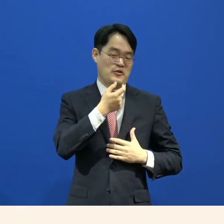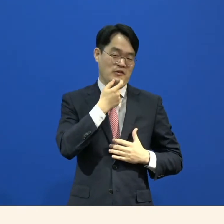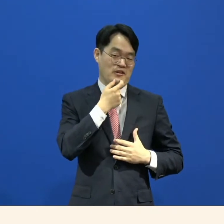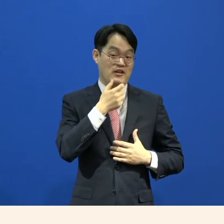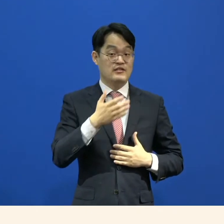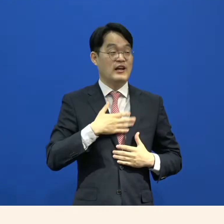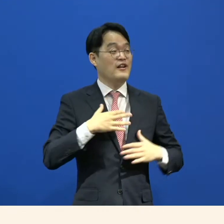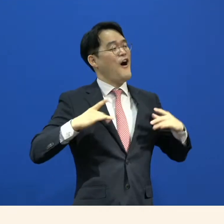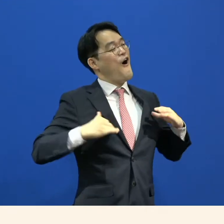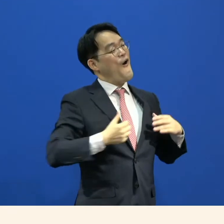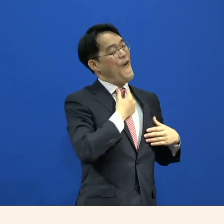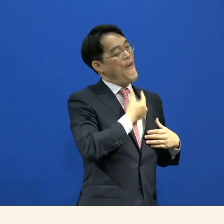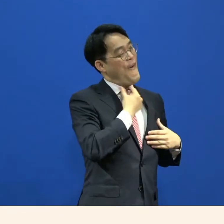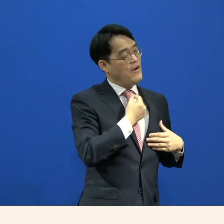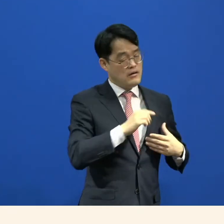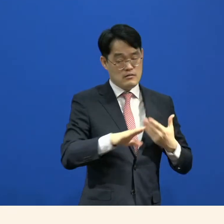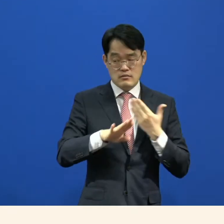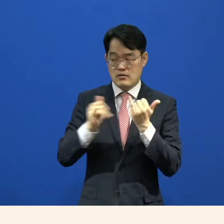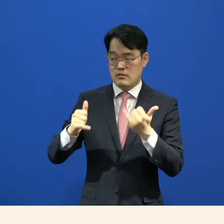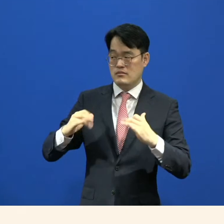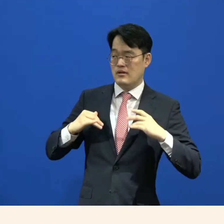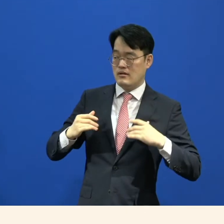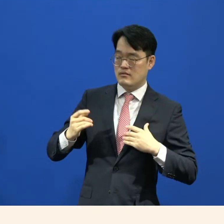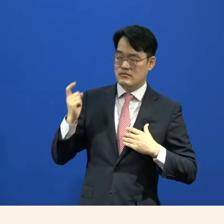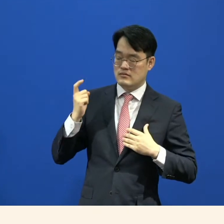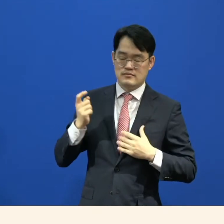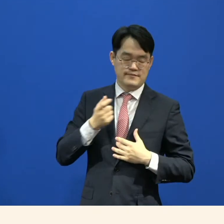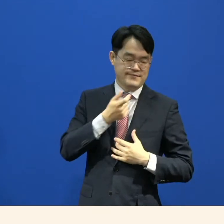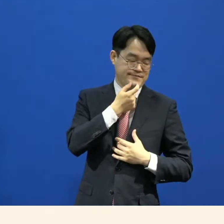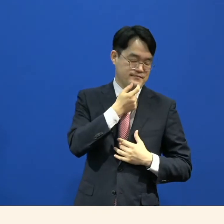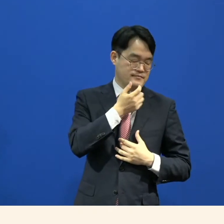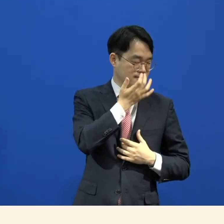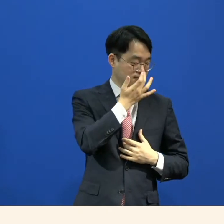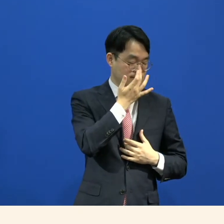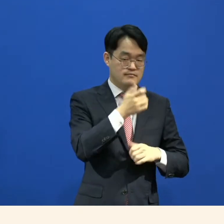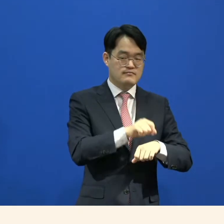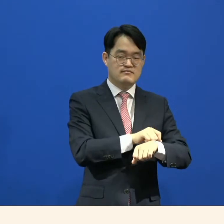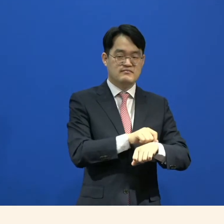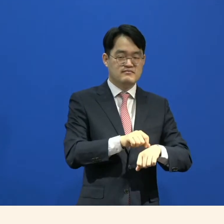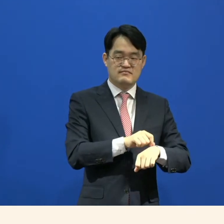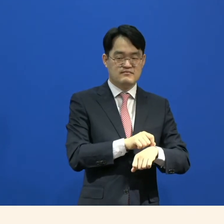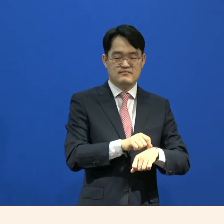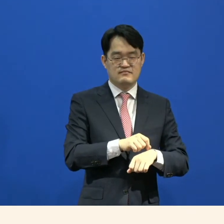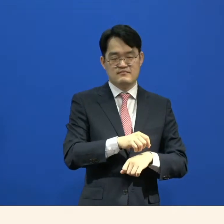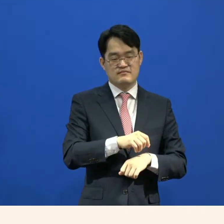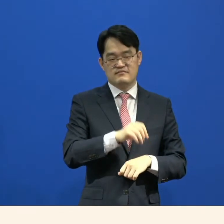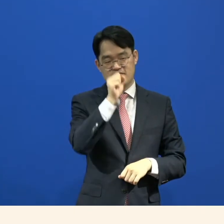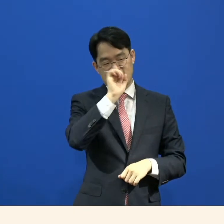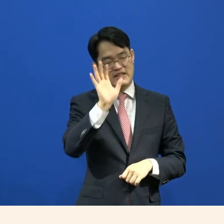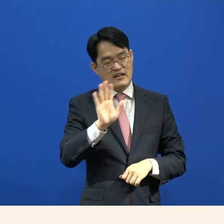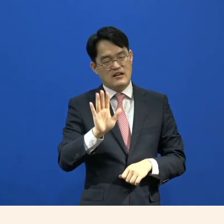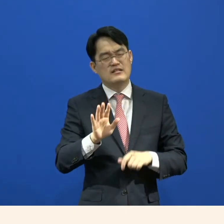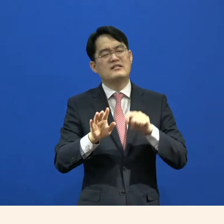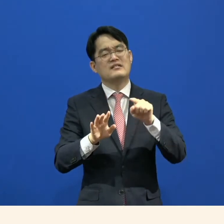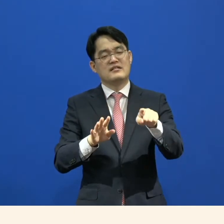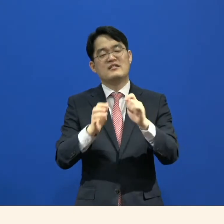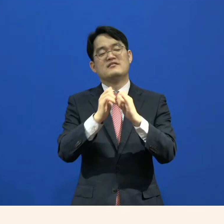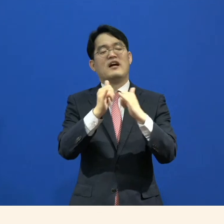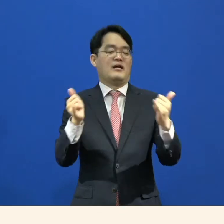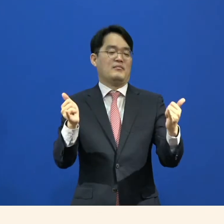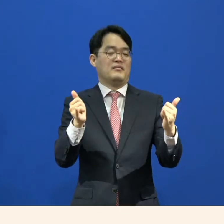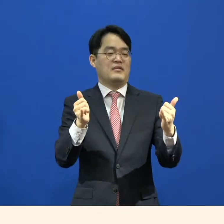나는 내가 자랑하는 걸 좋아하는데 다른 사람이 자랑하면 별로 안 좋아. 그게 사람의 심보입니다.